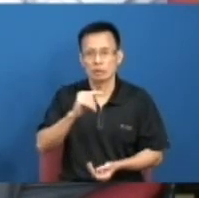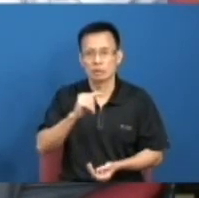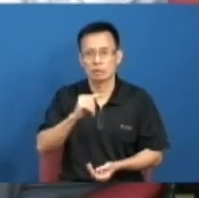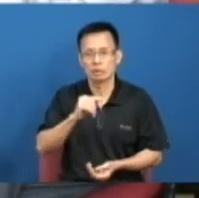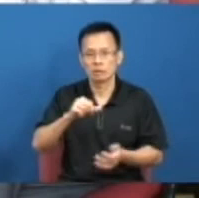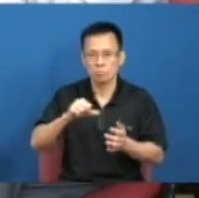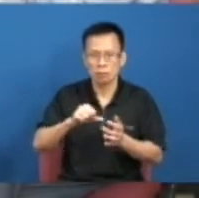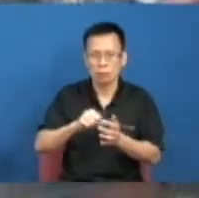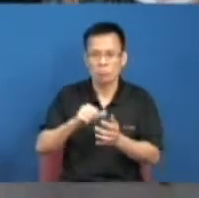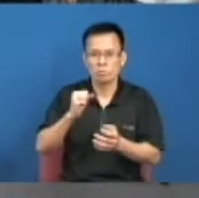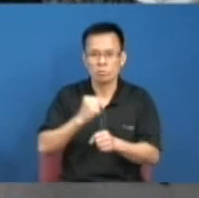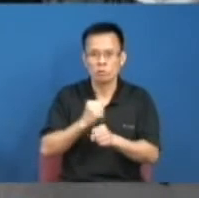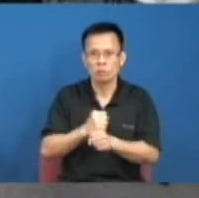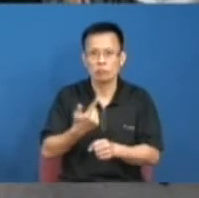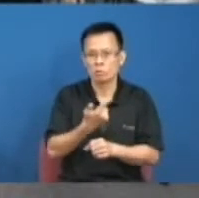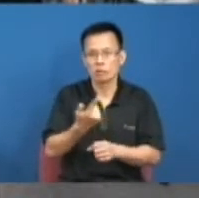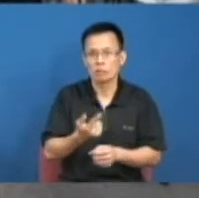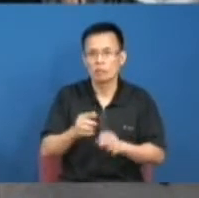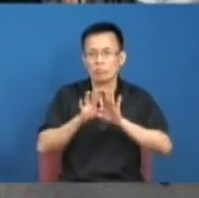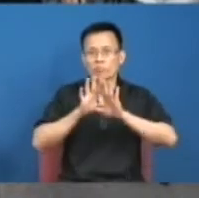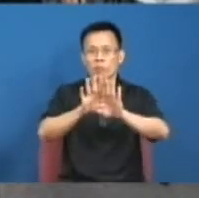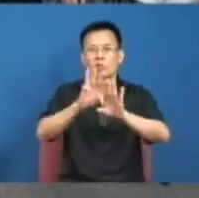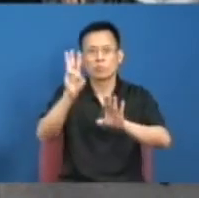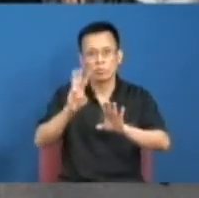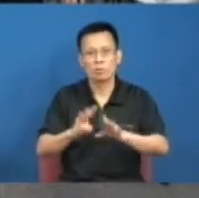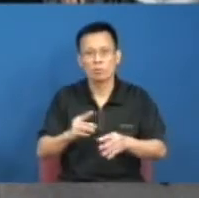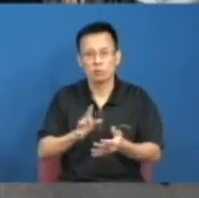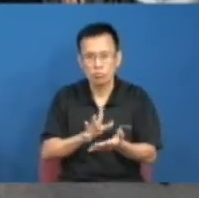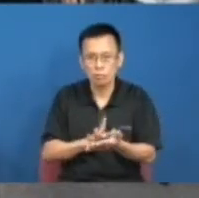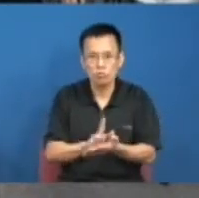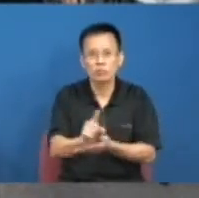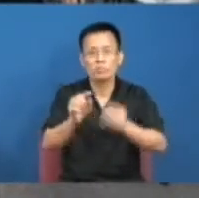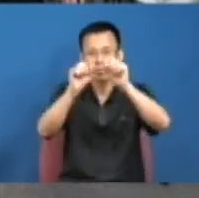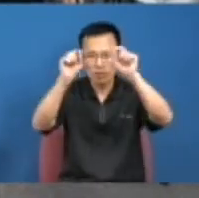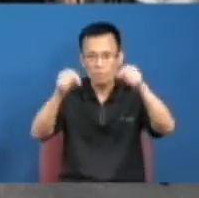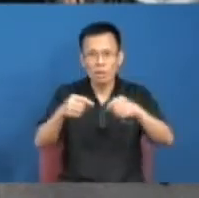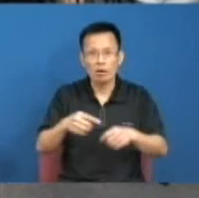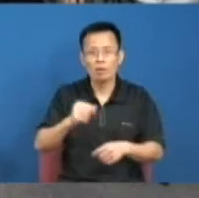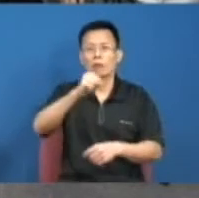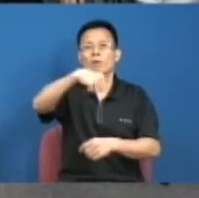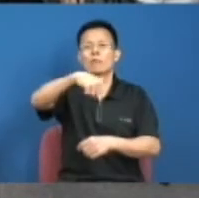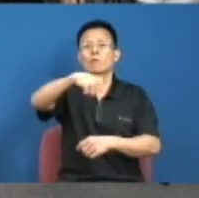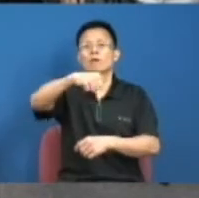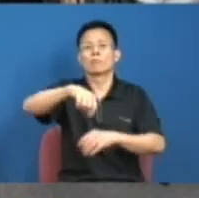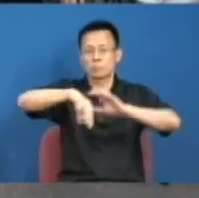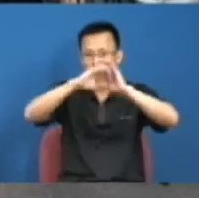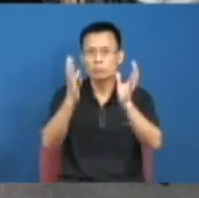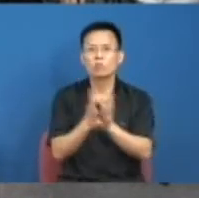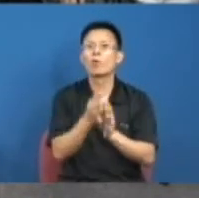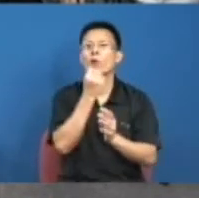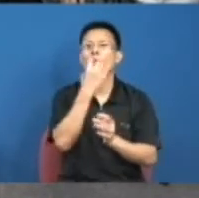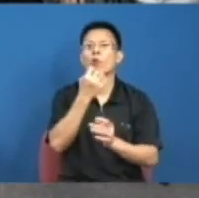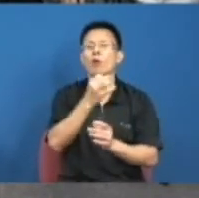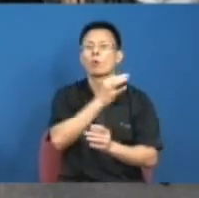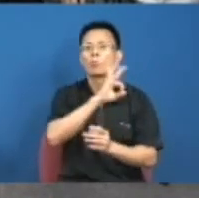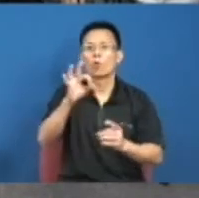做到啲嘢嘅， 係咯，咁啊防水真係一個好即係專題嘅一個關注，即係我諗全港嘅樓宇咧都無一